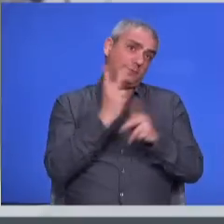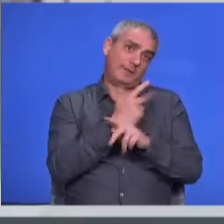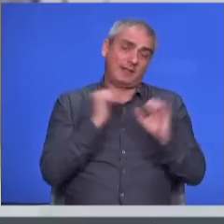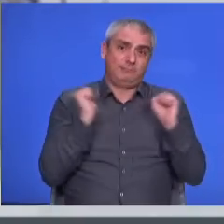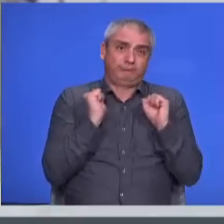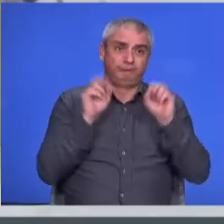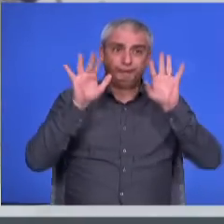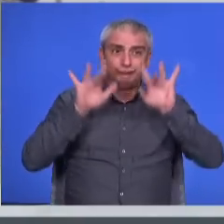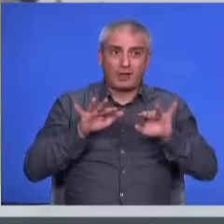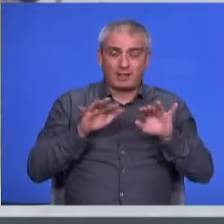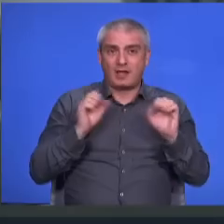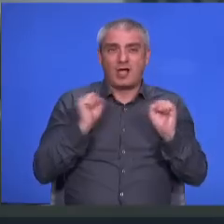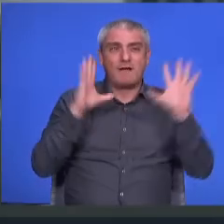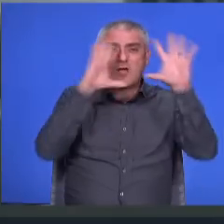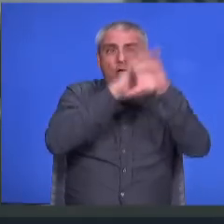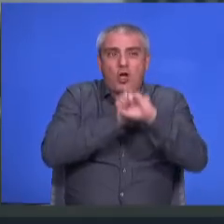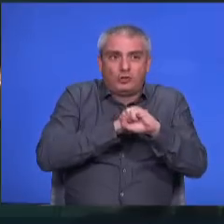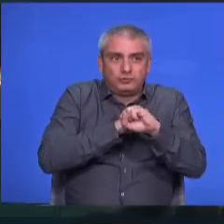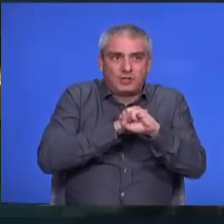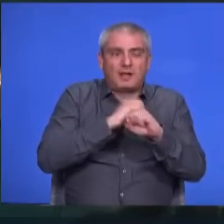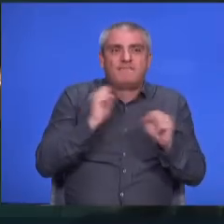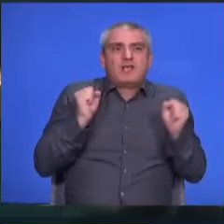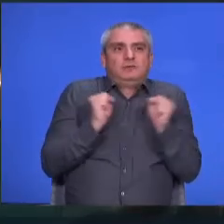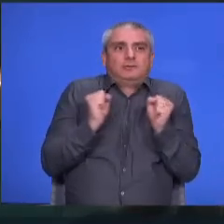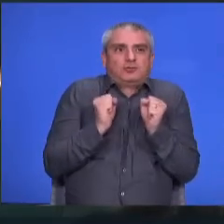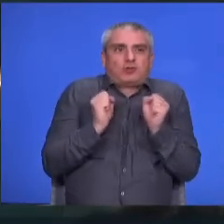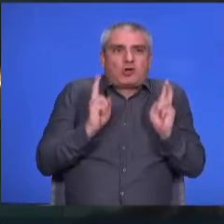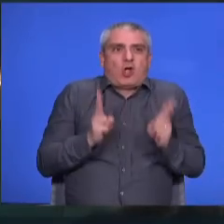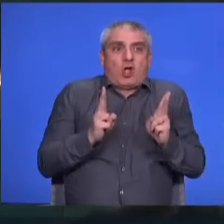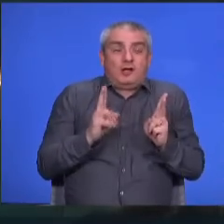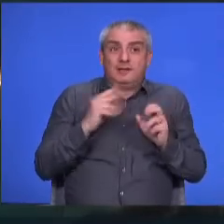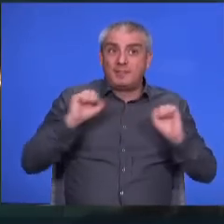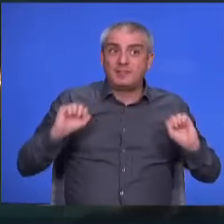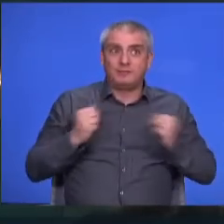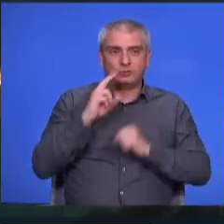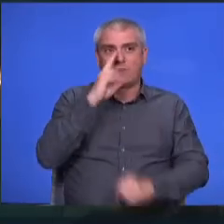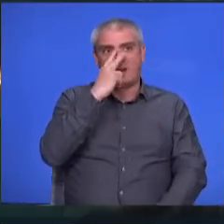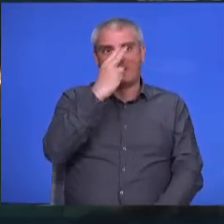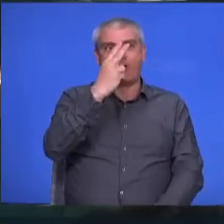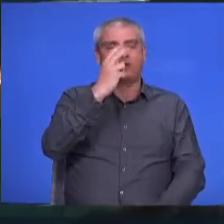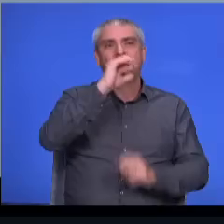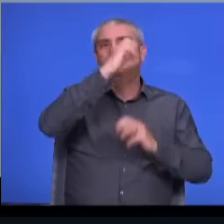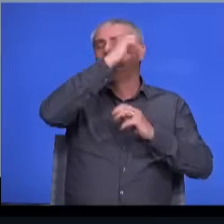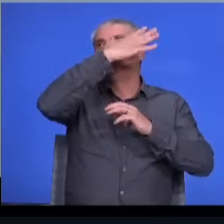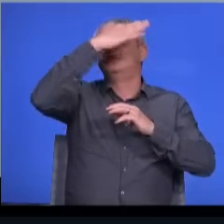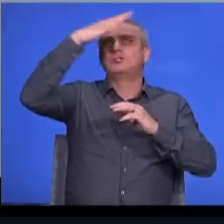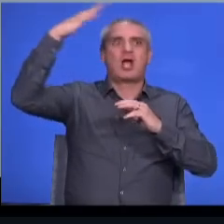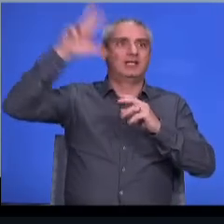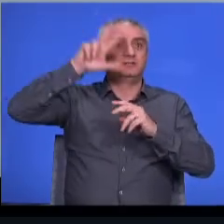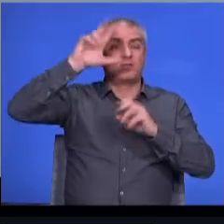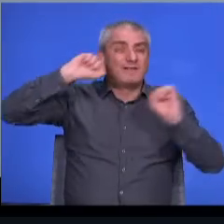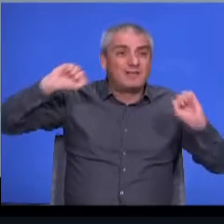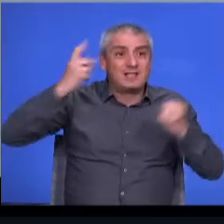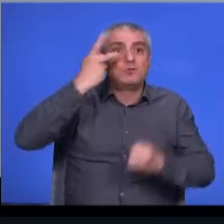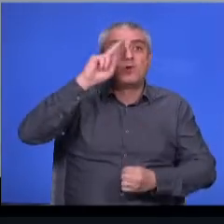לחורף חשוך ורגילים לקור מקפיא. אם תתאמצו תוכלו לצפות מכאן בזוהר הצפוני, ואם תתאמצו עוד יותר אולי תפגשו